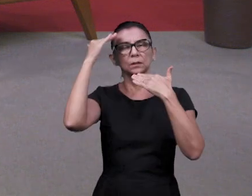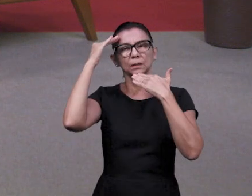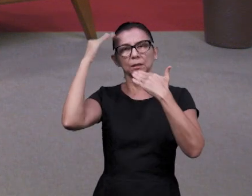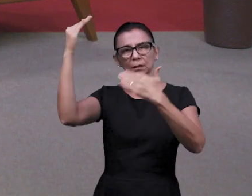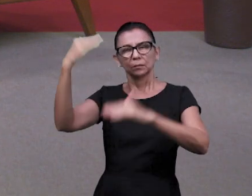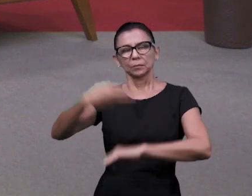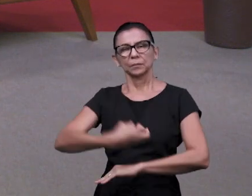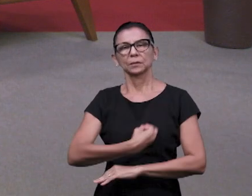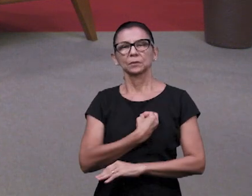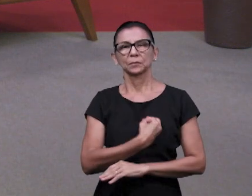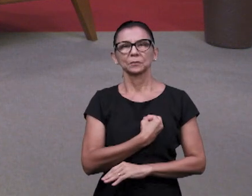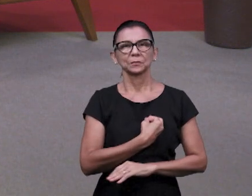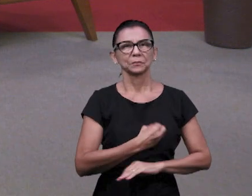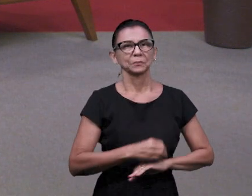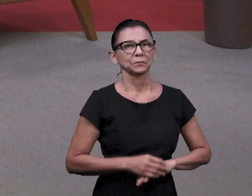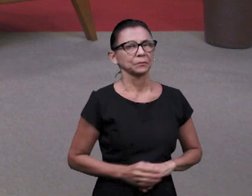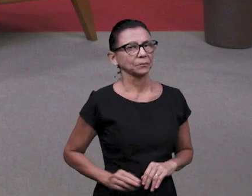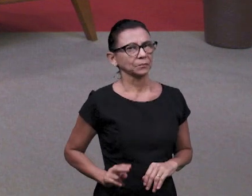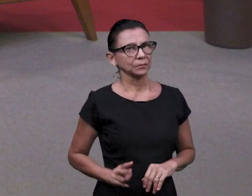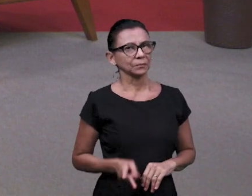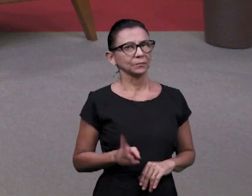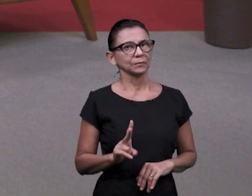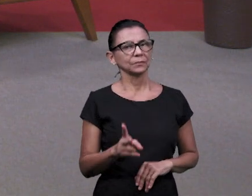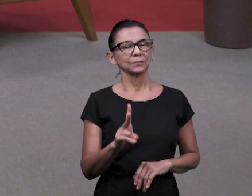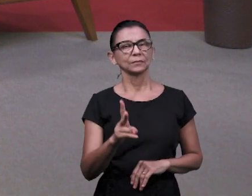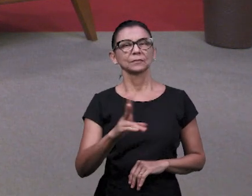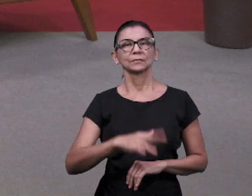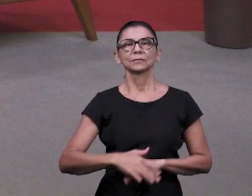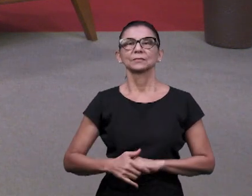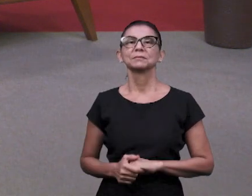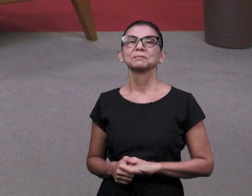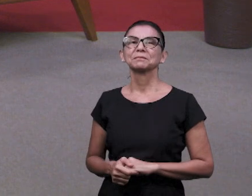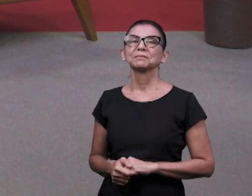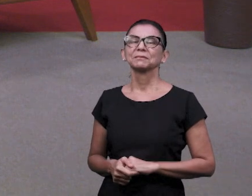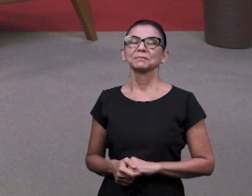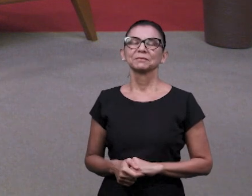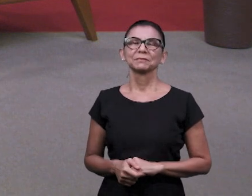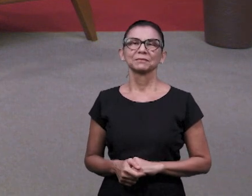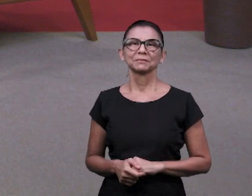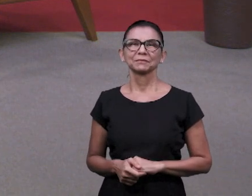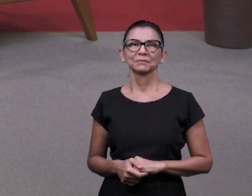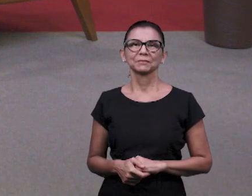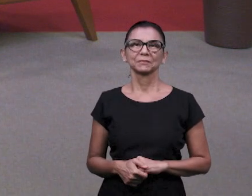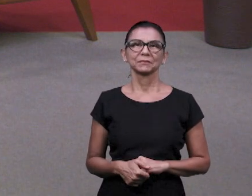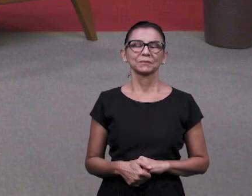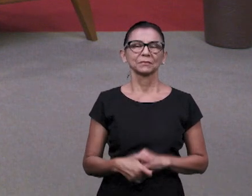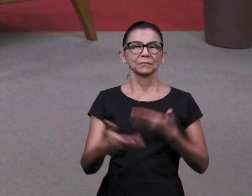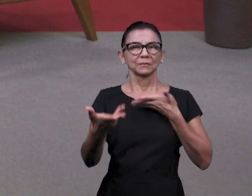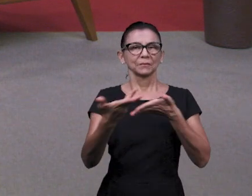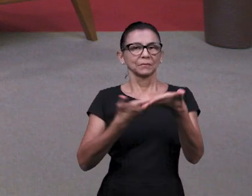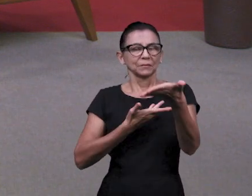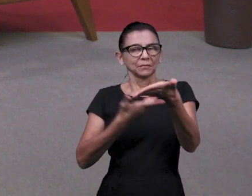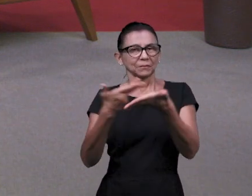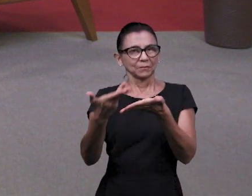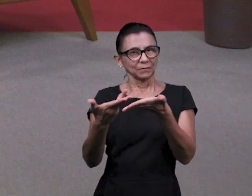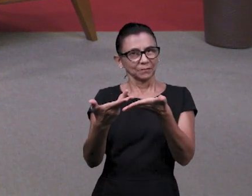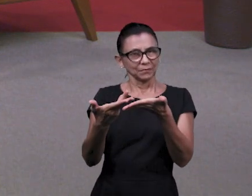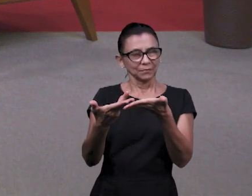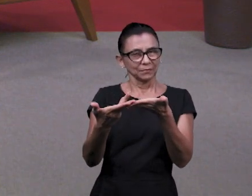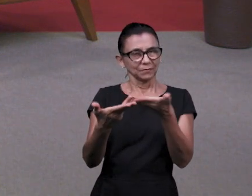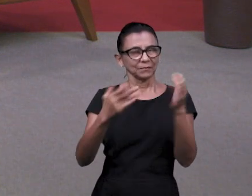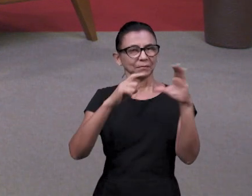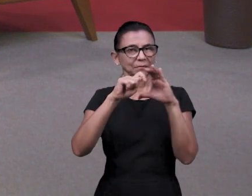nous remercions la participation et nous allons continuer ici dans ce volet à partager avec tous